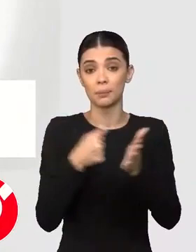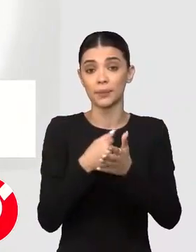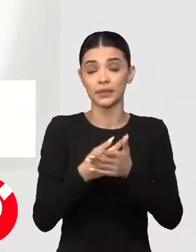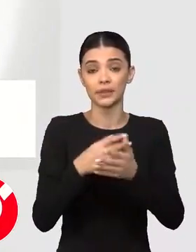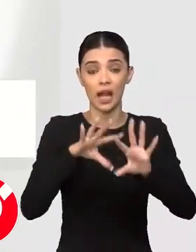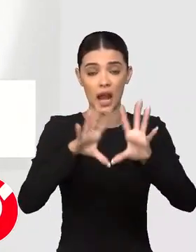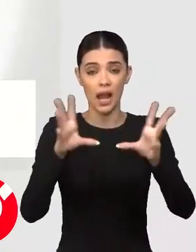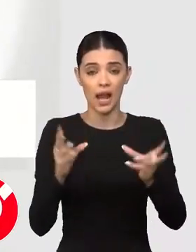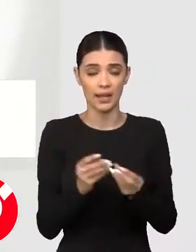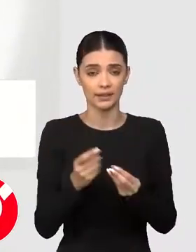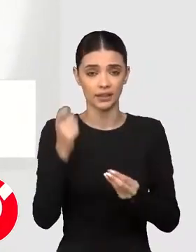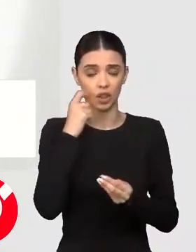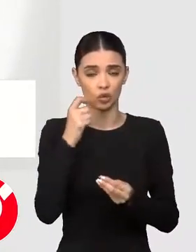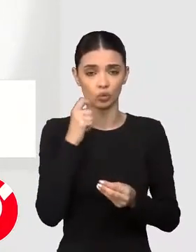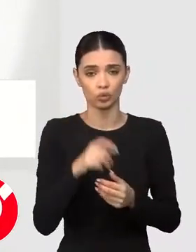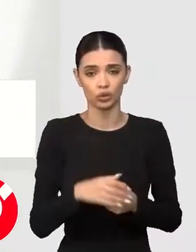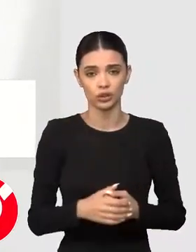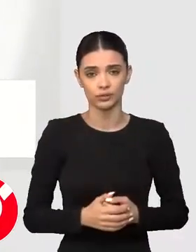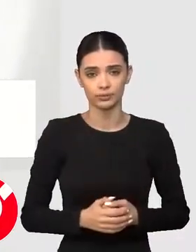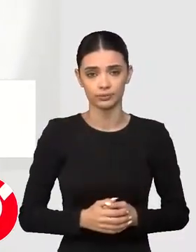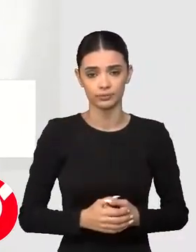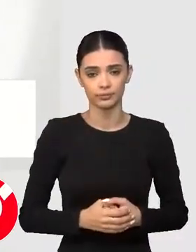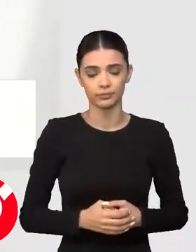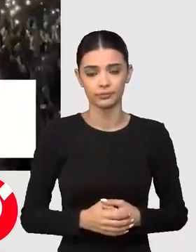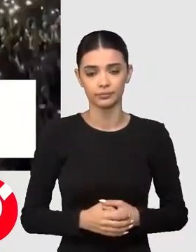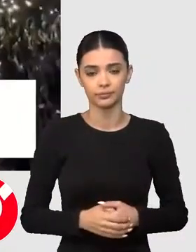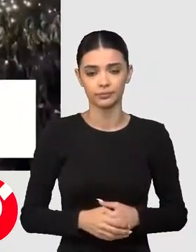atinsă capacitatea maximă a arenei din Cluj.